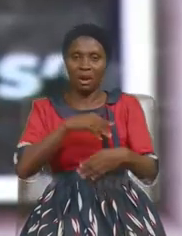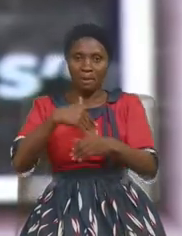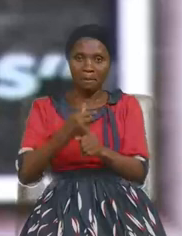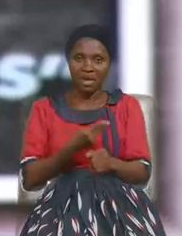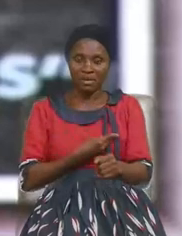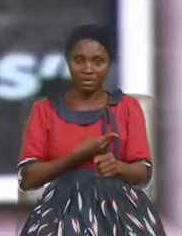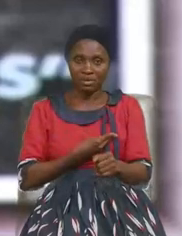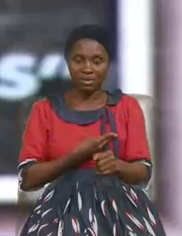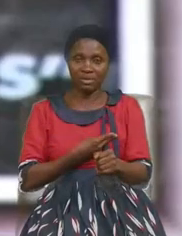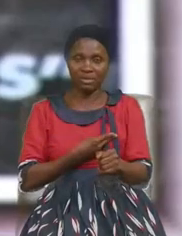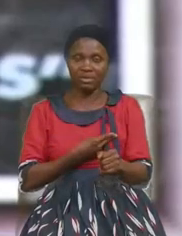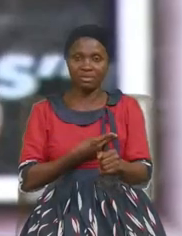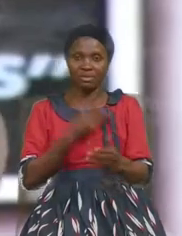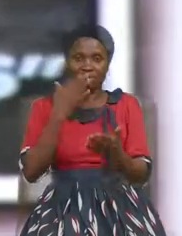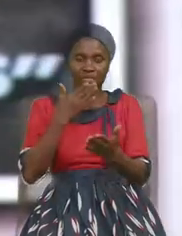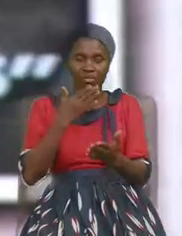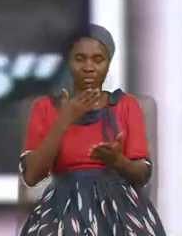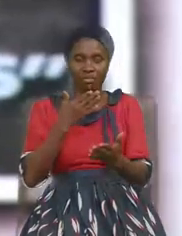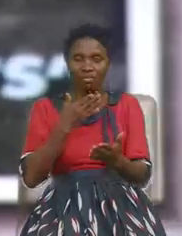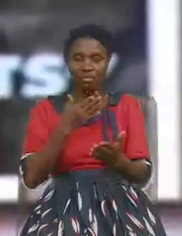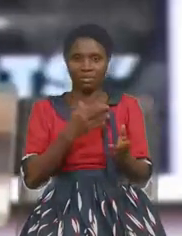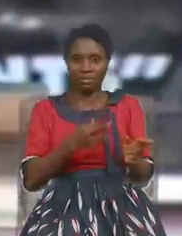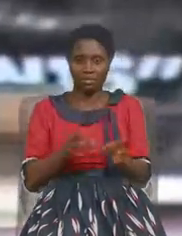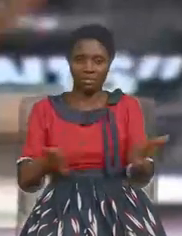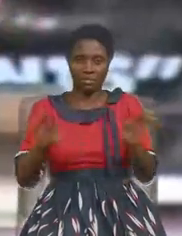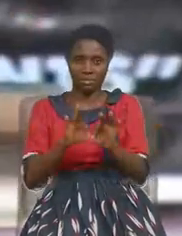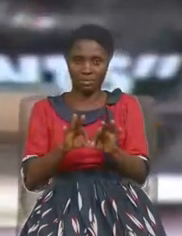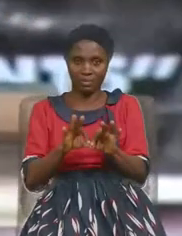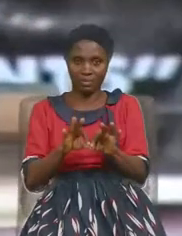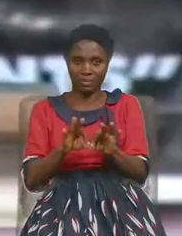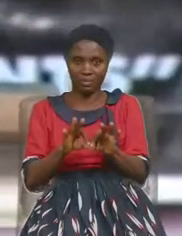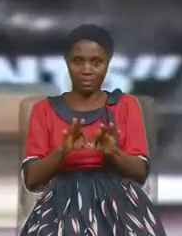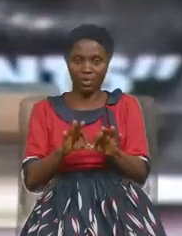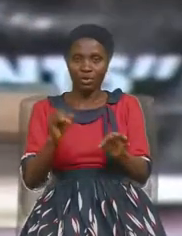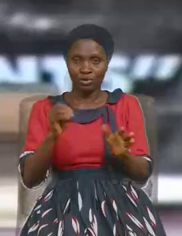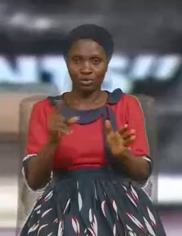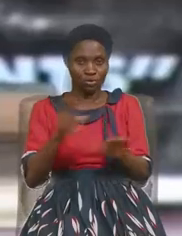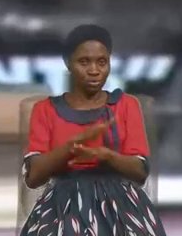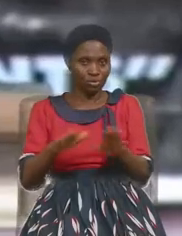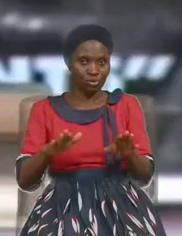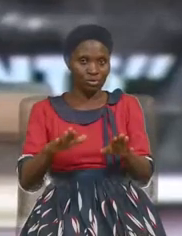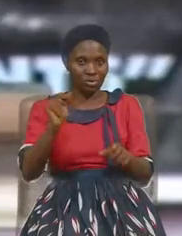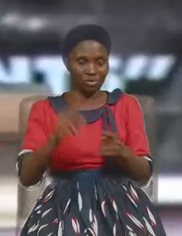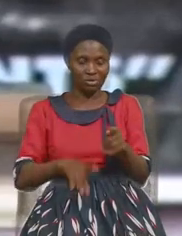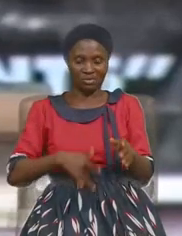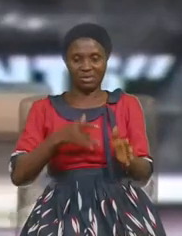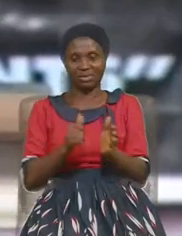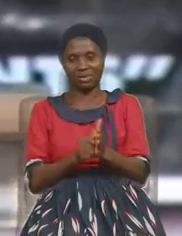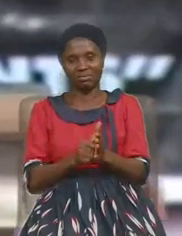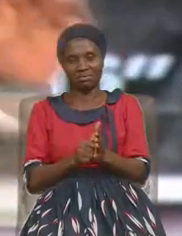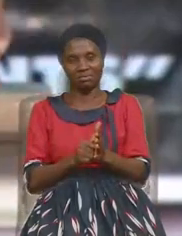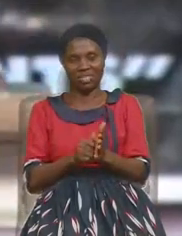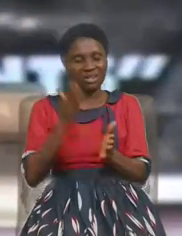dignes pour que nous ne pensions pas, oh, est-ce que je serai accepté? Est-ce que je ne serai pas accepté? Il